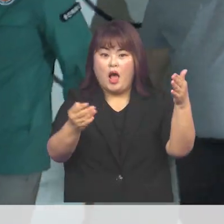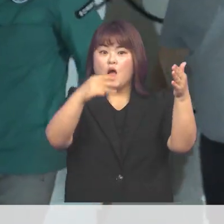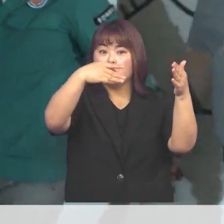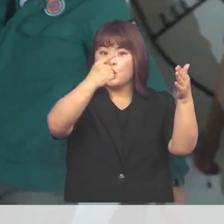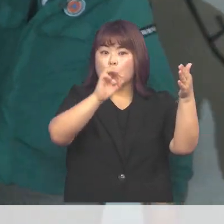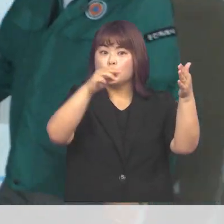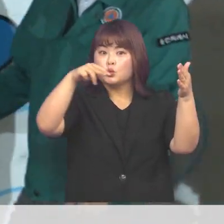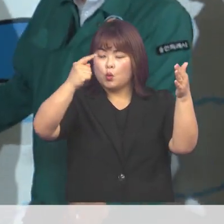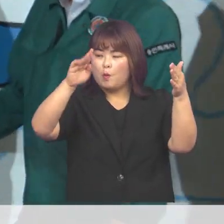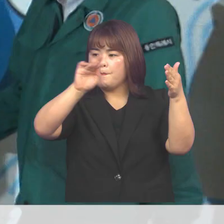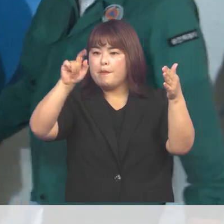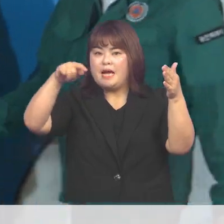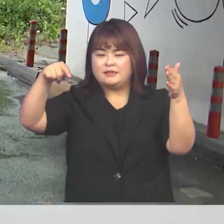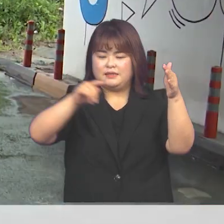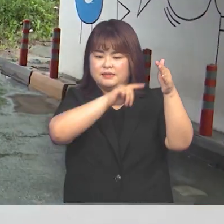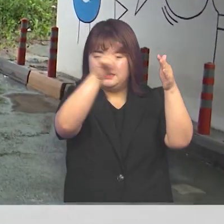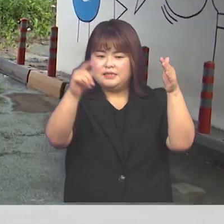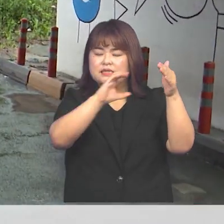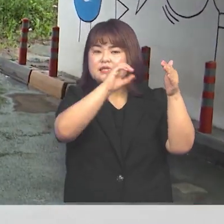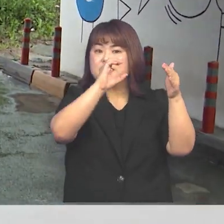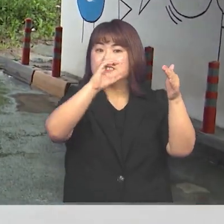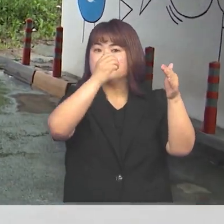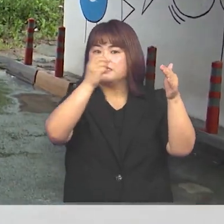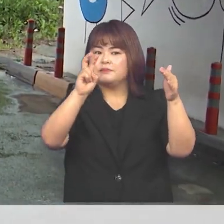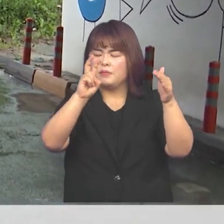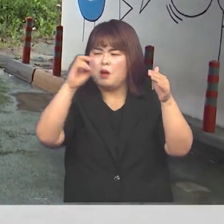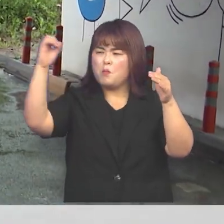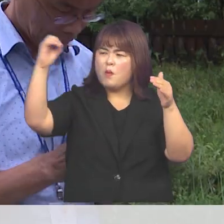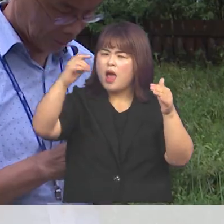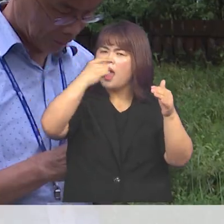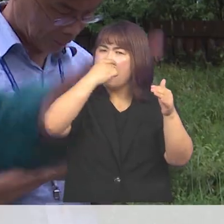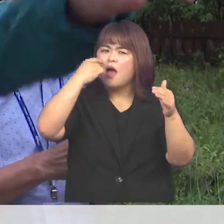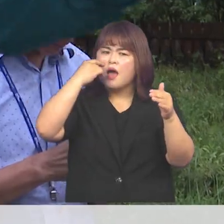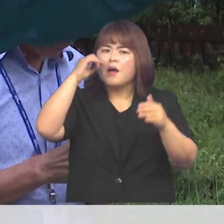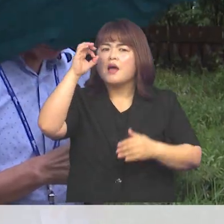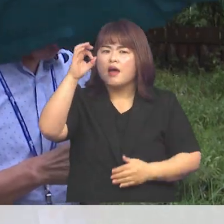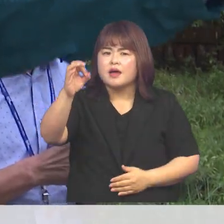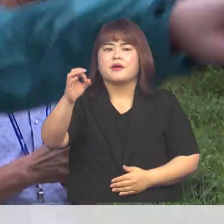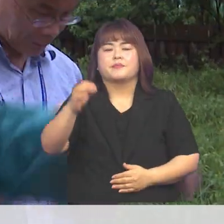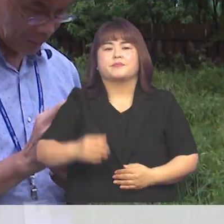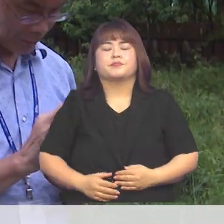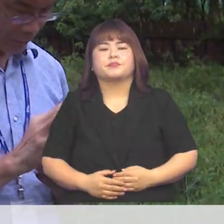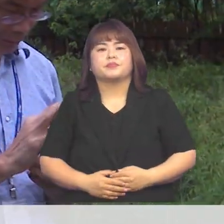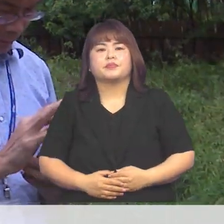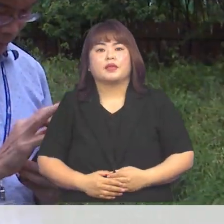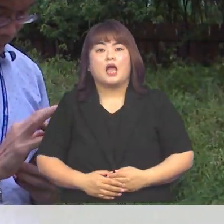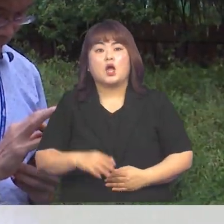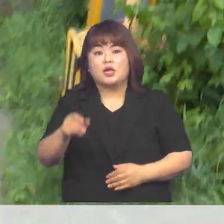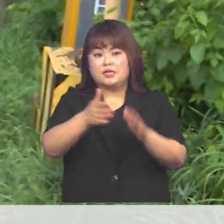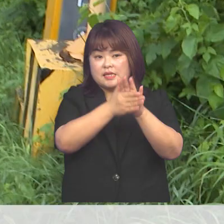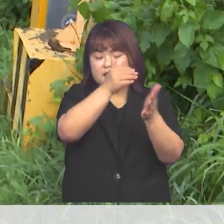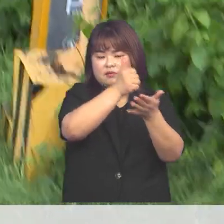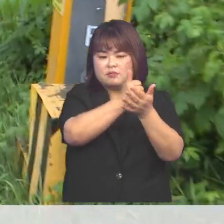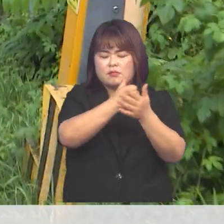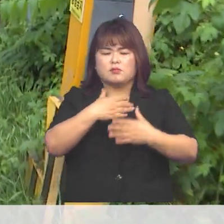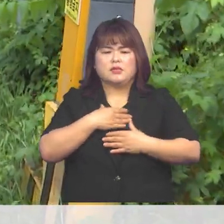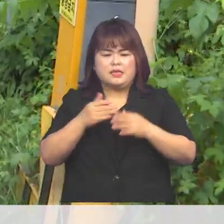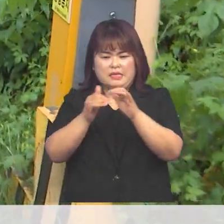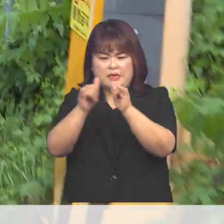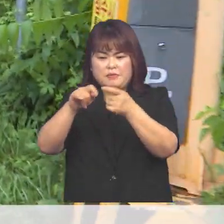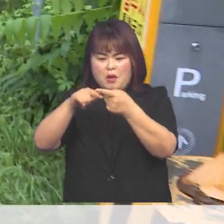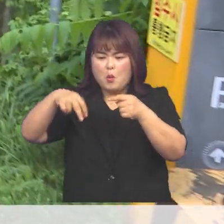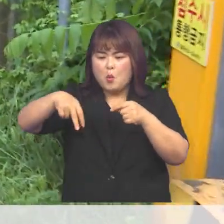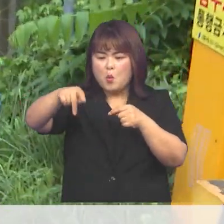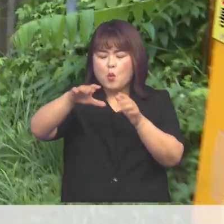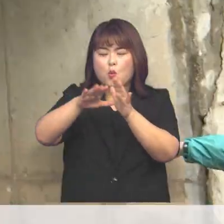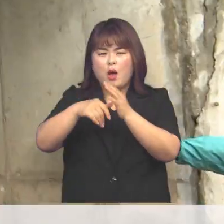CCTV 설치 및 작동 여부와 조명 밝기 등 안전시설을 점검했습니다. 이 시장은 시민들이 안전한 통행을 할